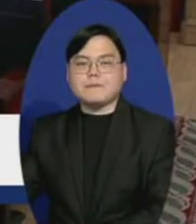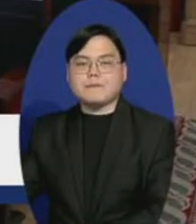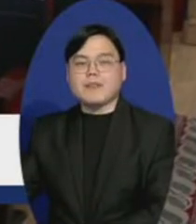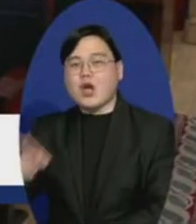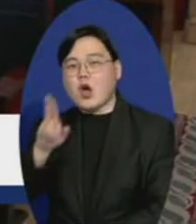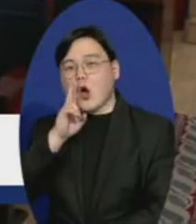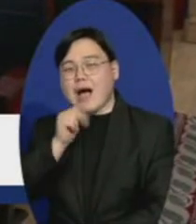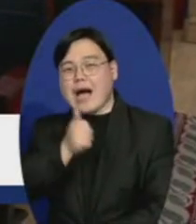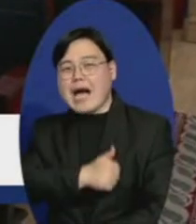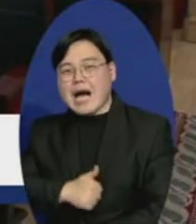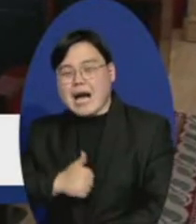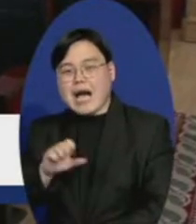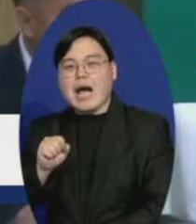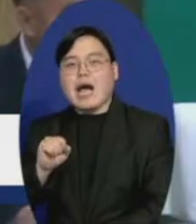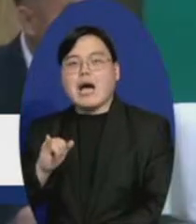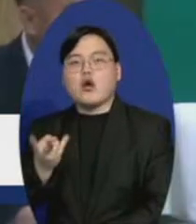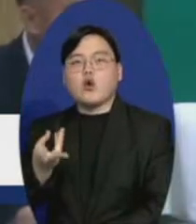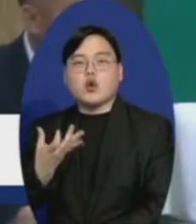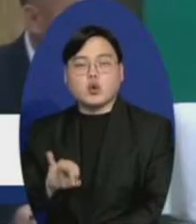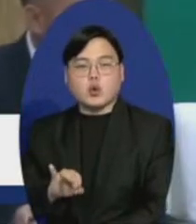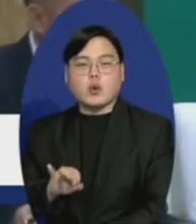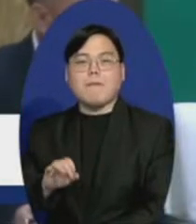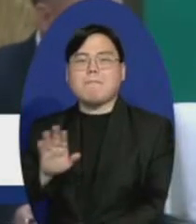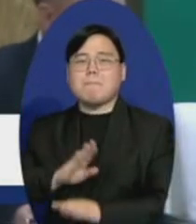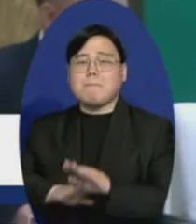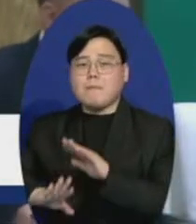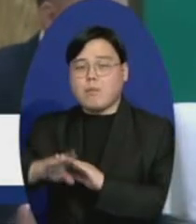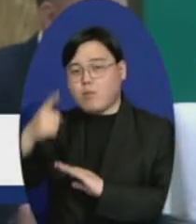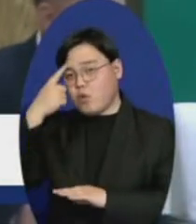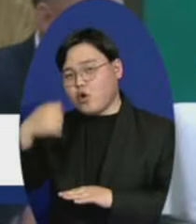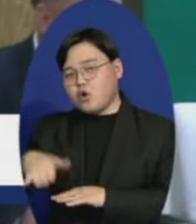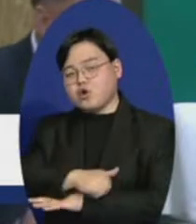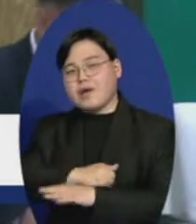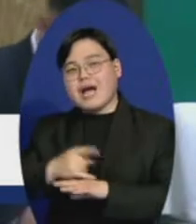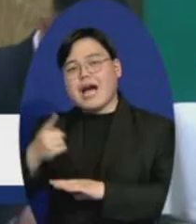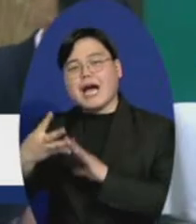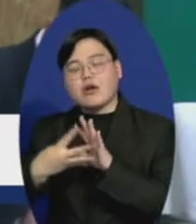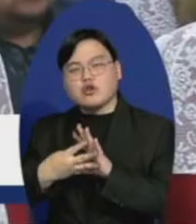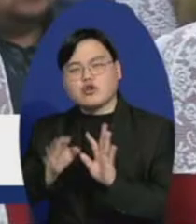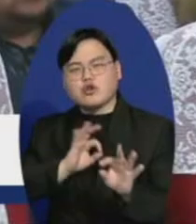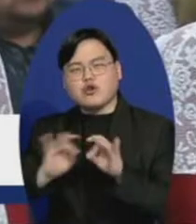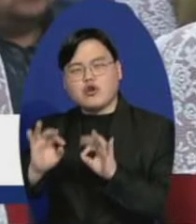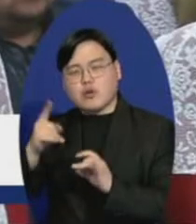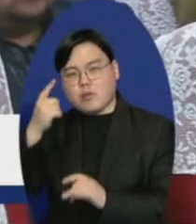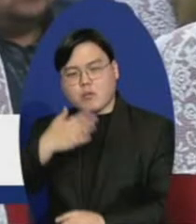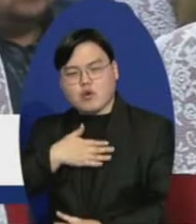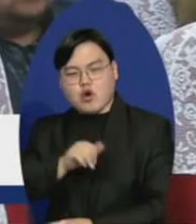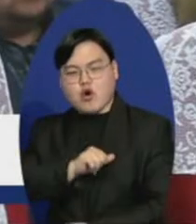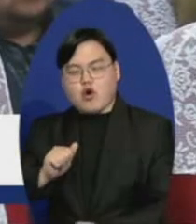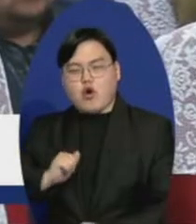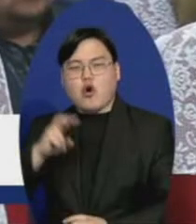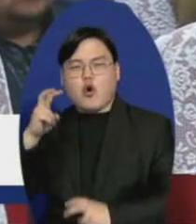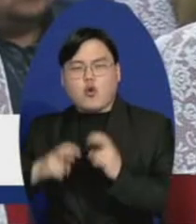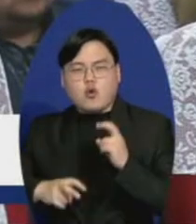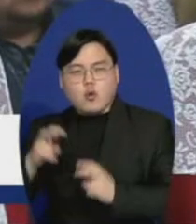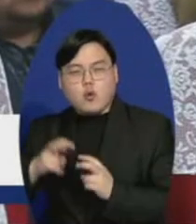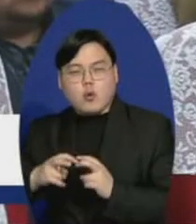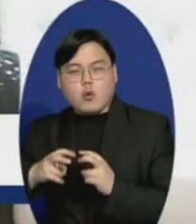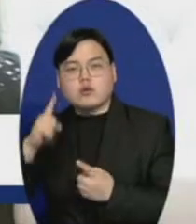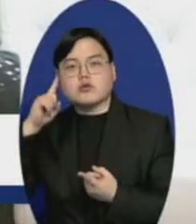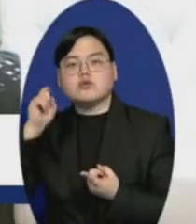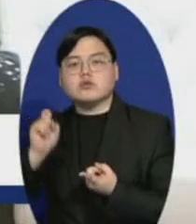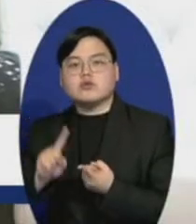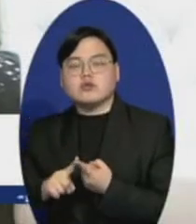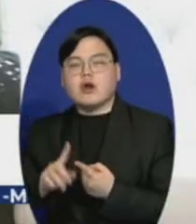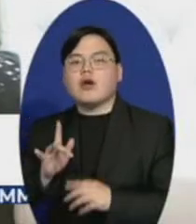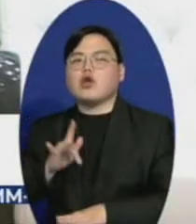Үндэсний хангамж аюулгүй байдал үндэсний хөдөлгөөнөөр манай улс 19 нэр төрлийн бараа бүтээгдэхүүнийг үйлдвэрлэж дотоодын хэрэгцээг хангахыг зорж байна.